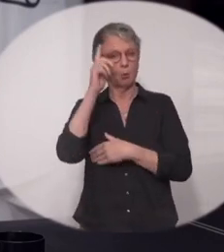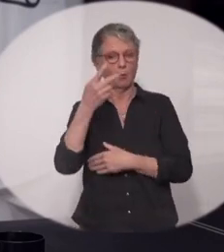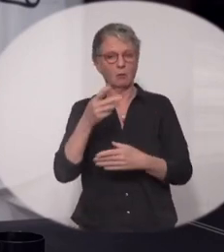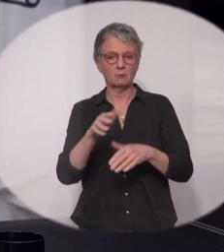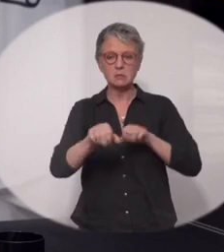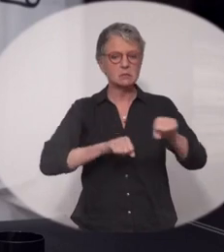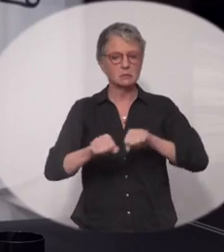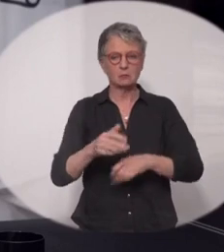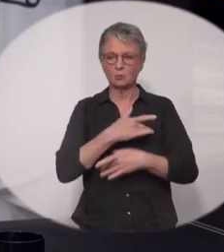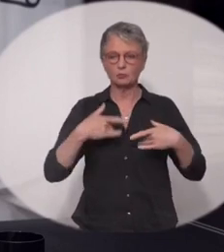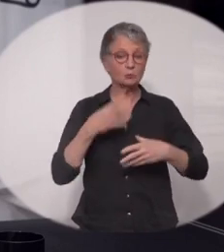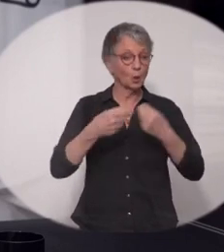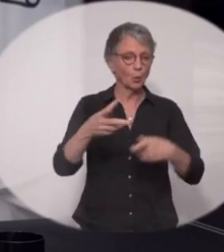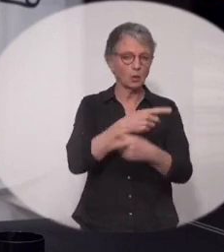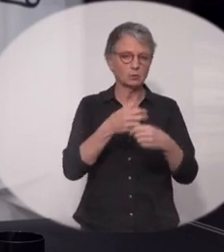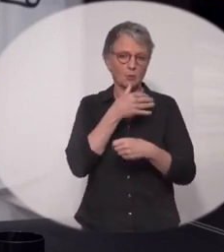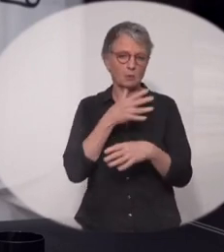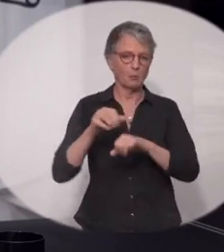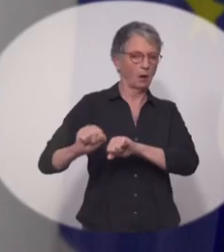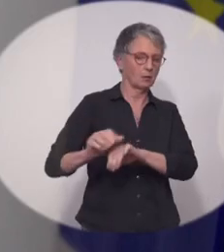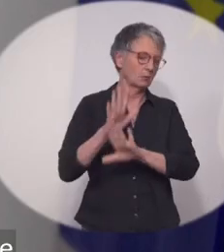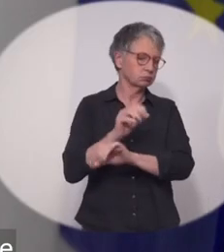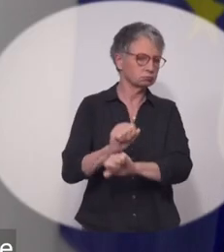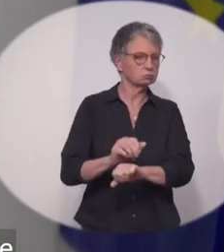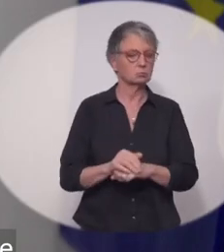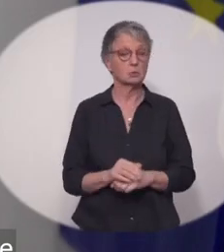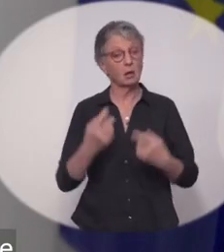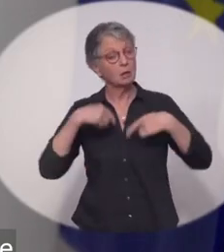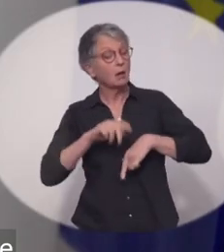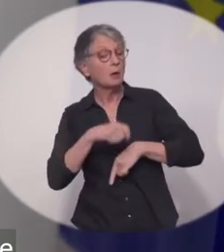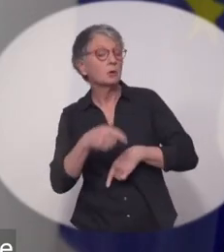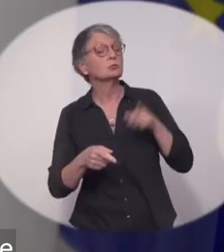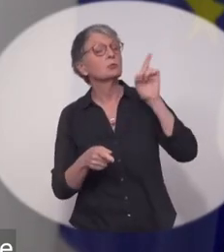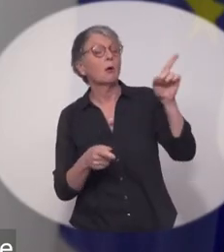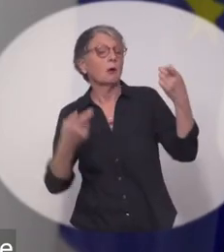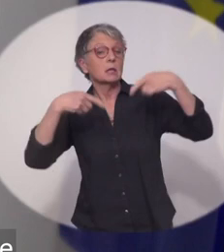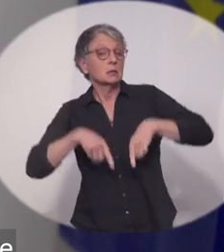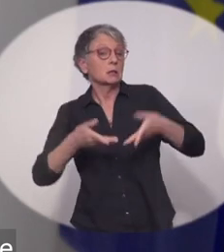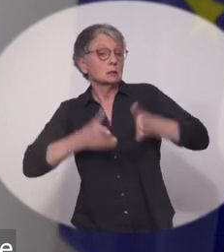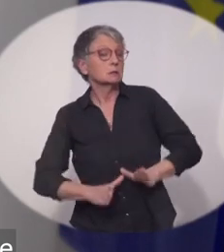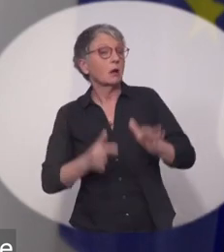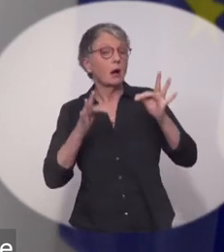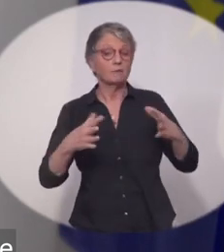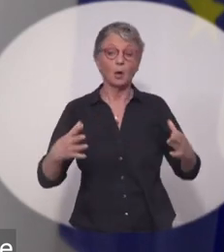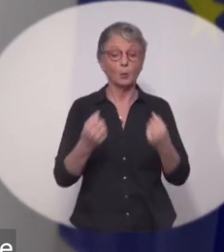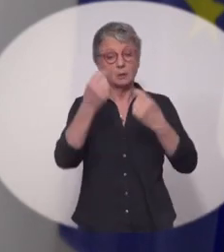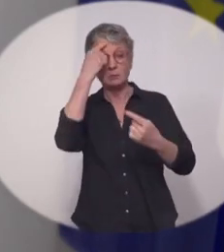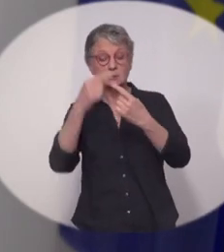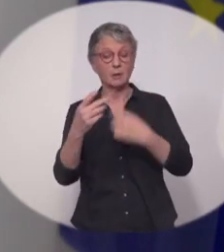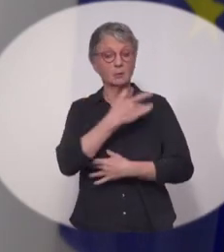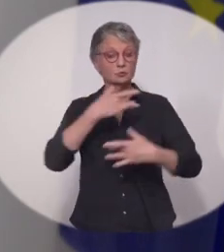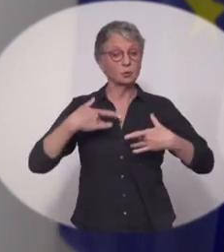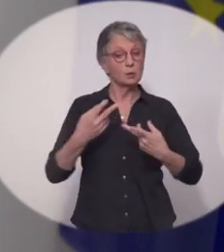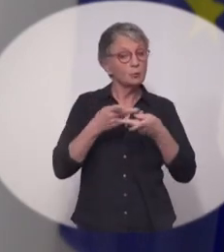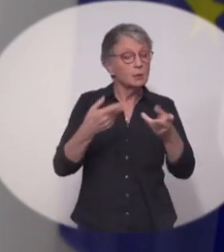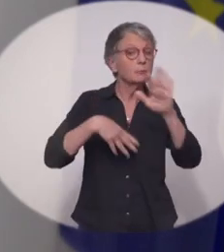ni notre économie le pourrait résister l'état reste bien sûr le détenteur de la compétence en matière de santé publique mais